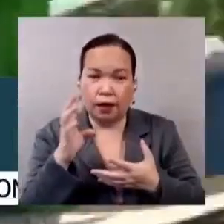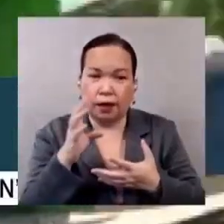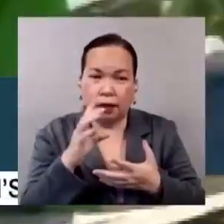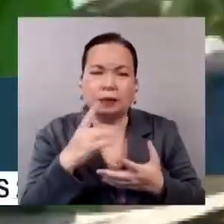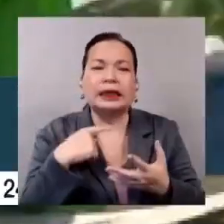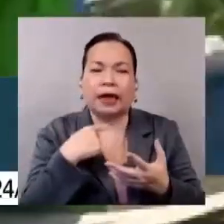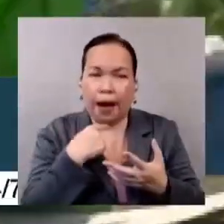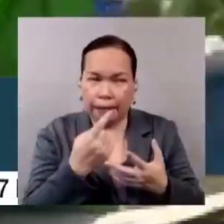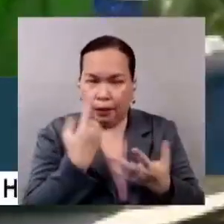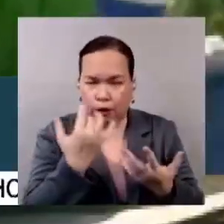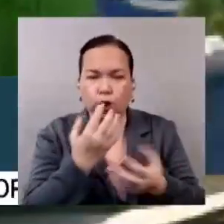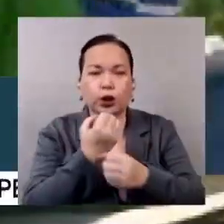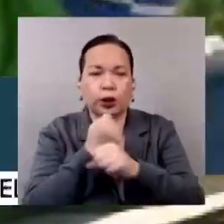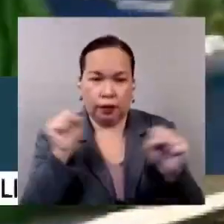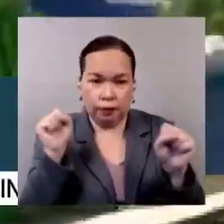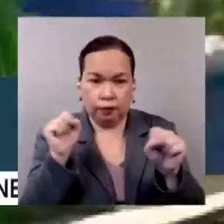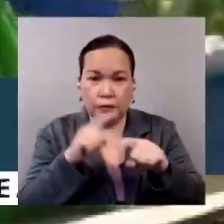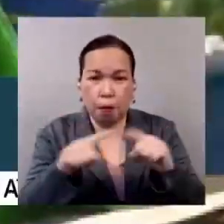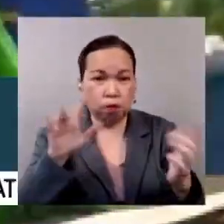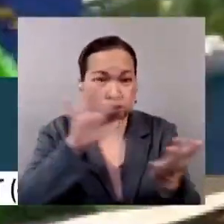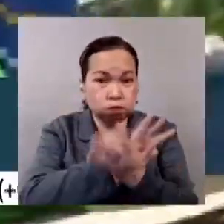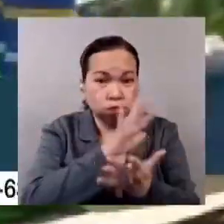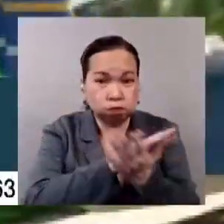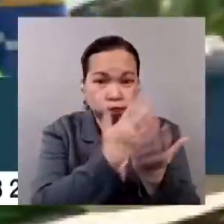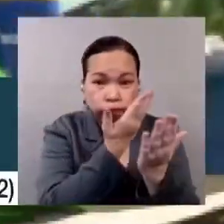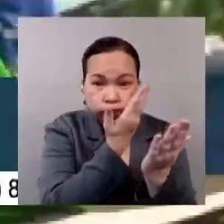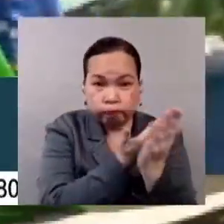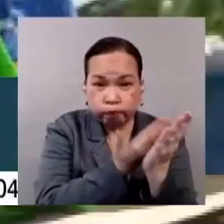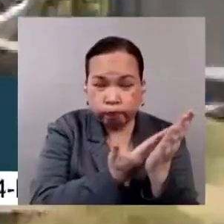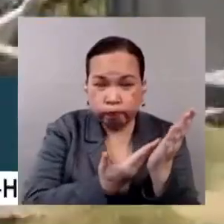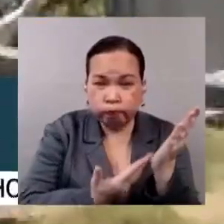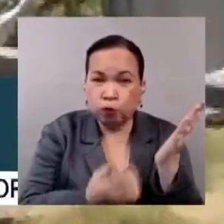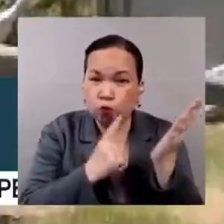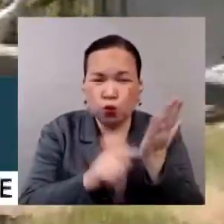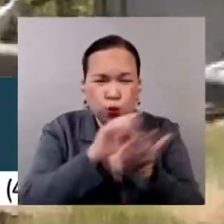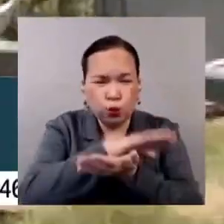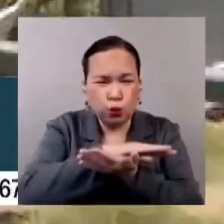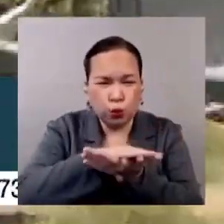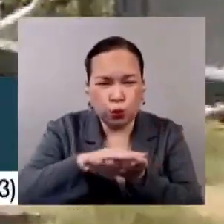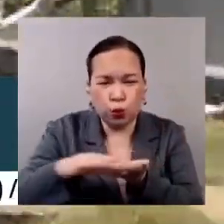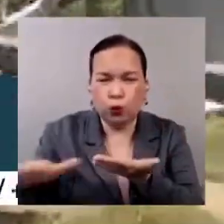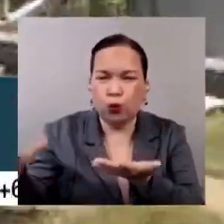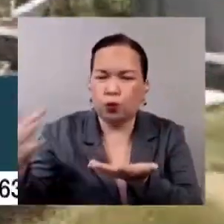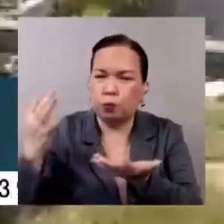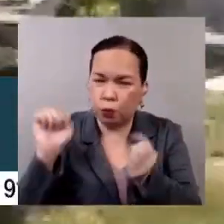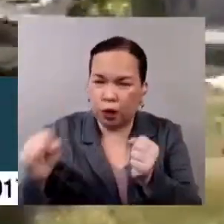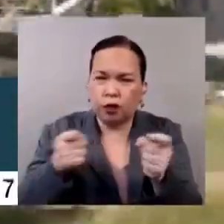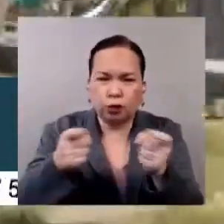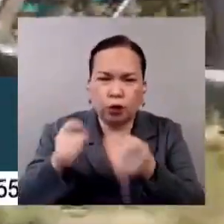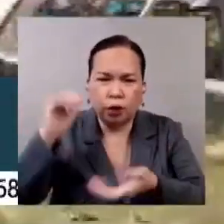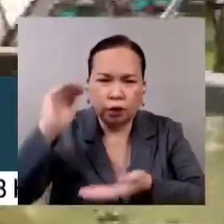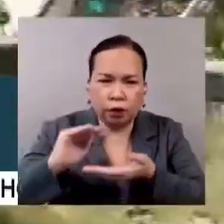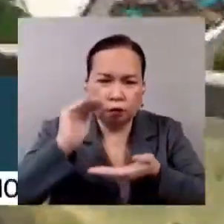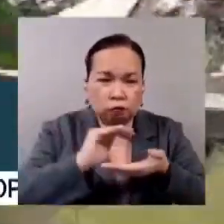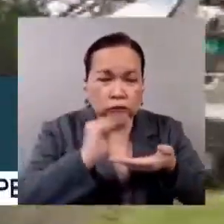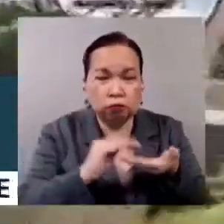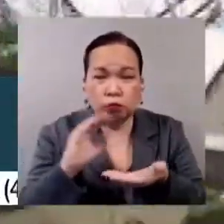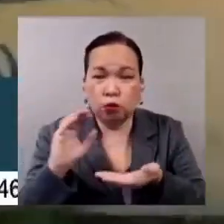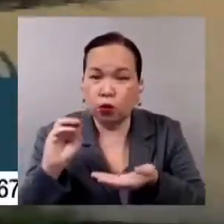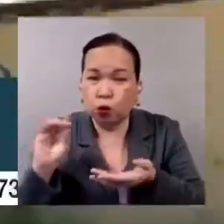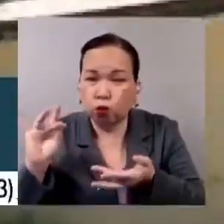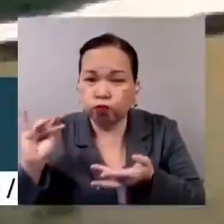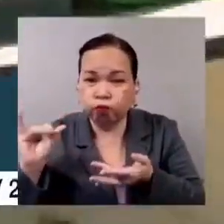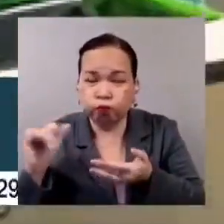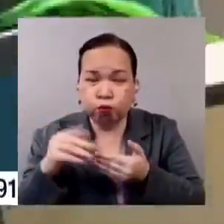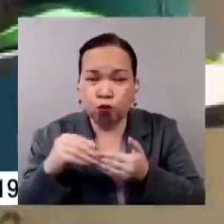yung papers at yung talagang test ng water control na water na oil and grease and other tests